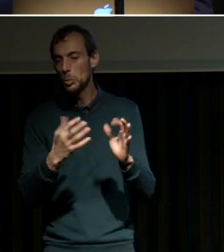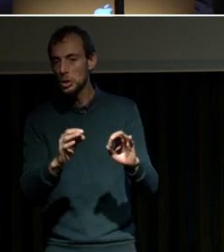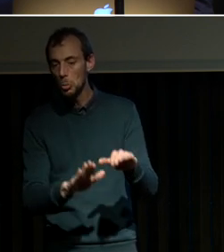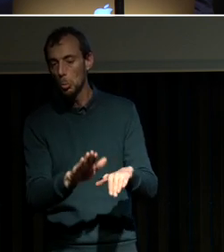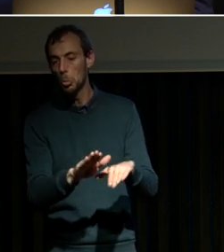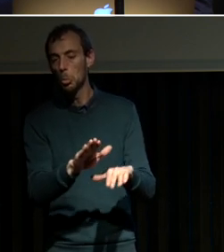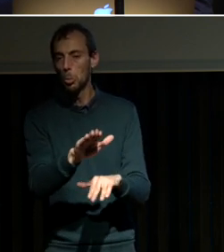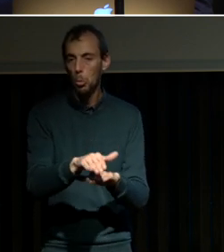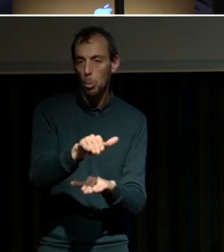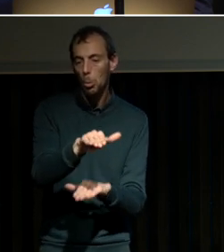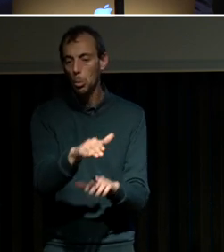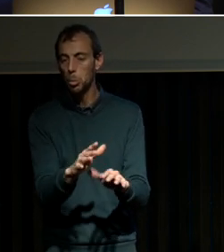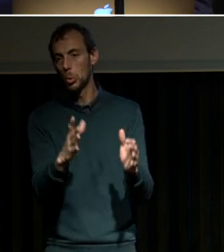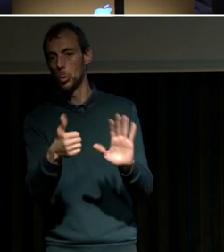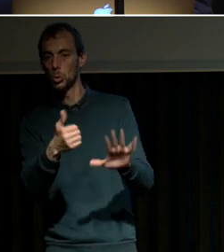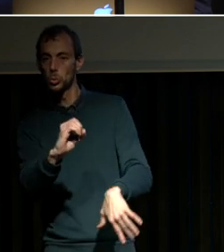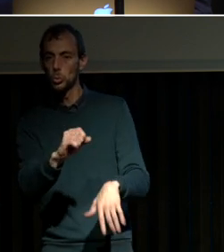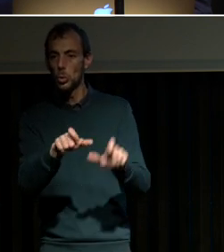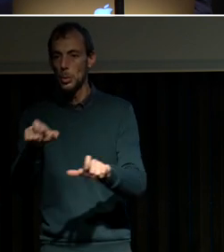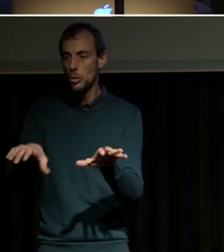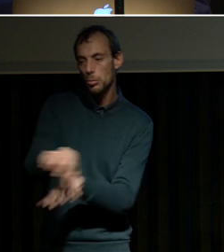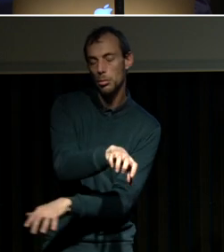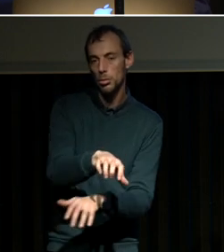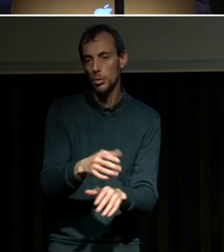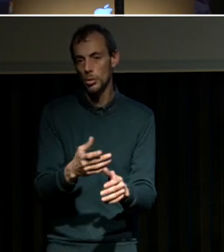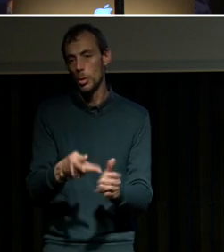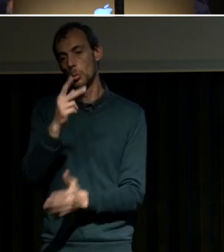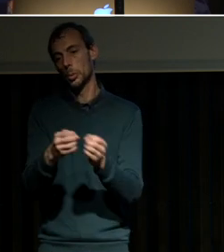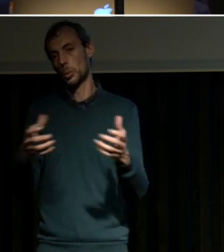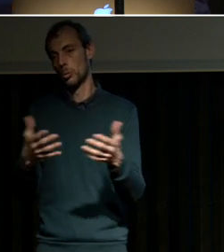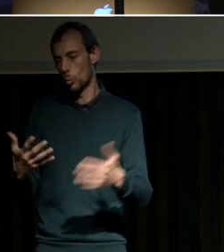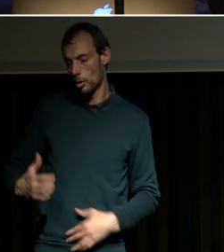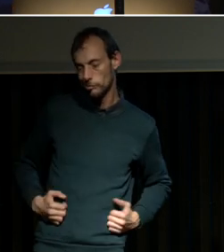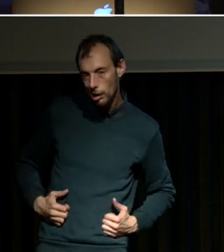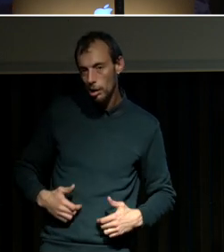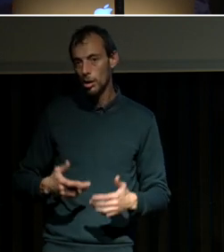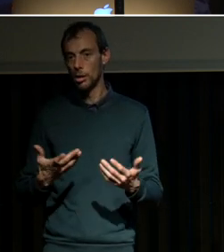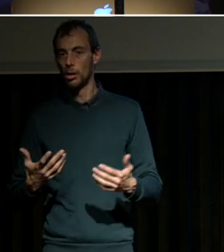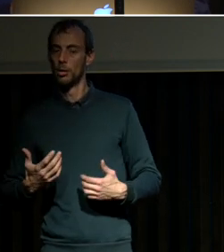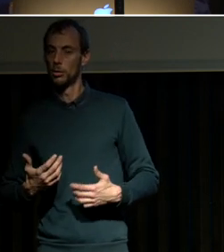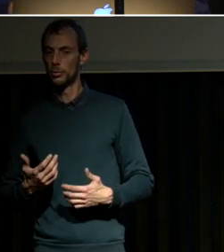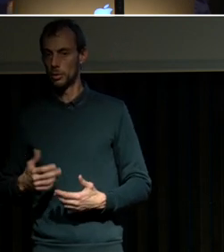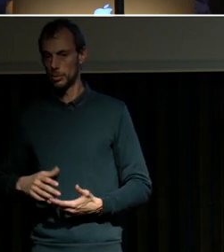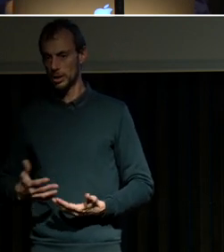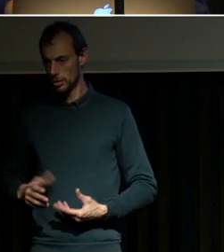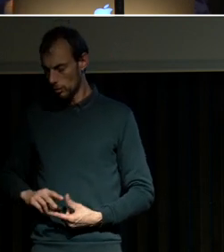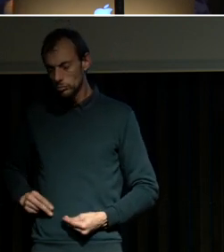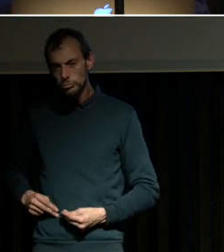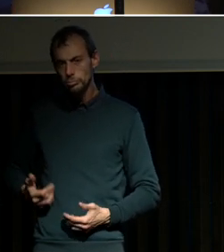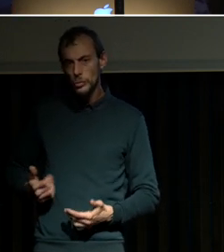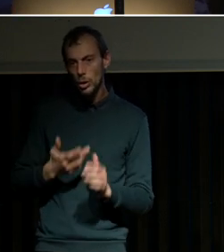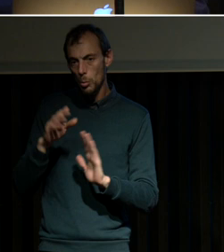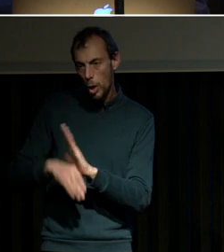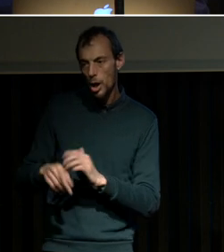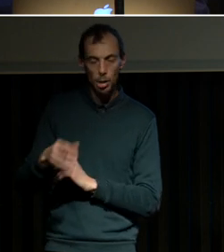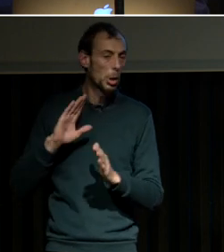donneurs prélevés. Ça a permis surtout de la greffe rénale, très très peu de greffe hépatique. Et puis, depuis 2016-2017, vous voyez,